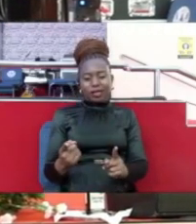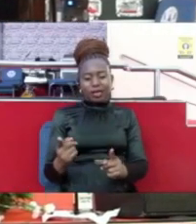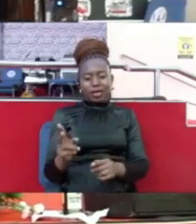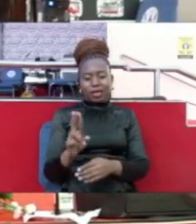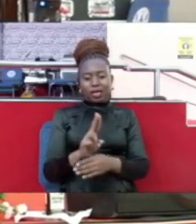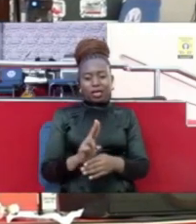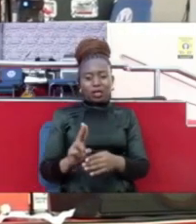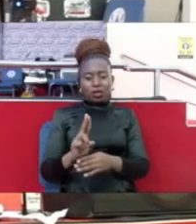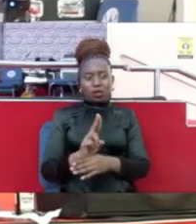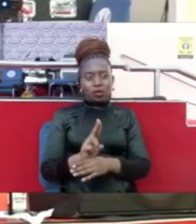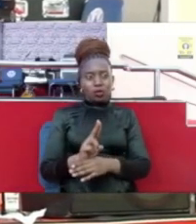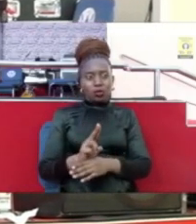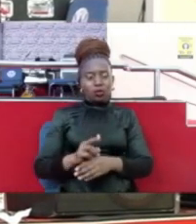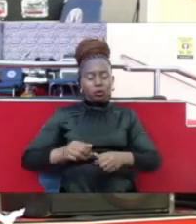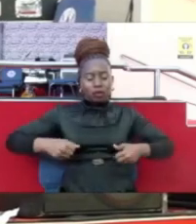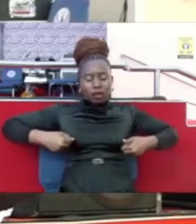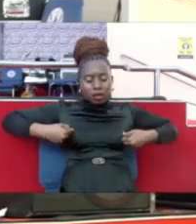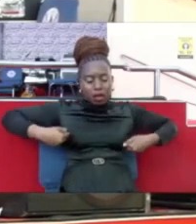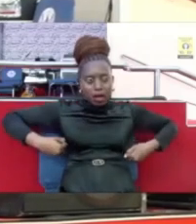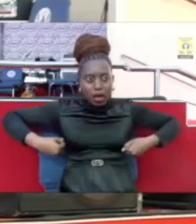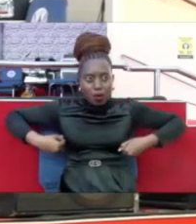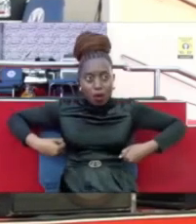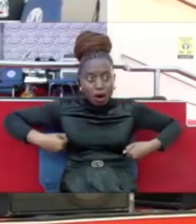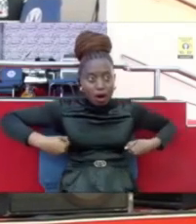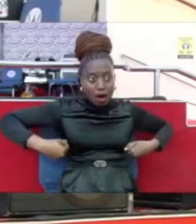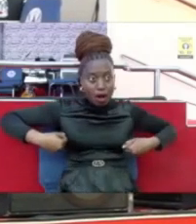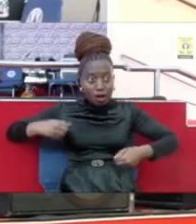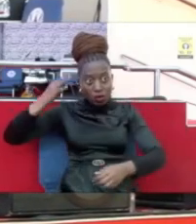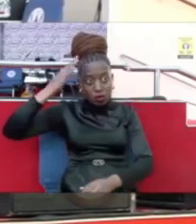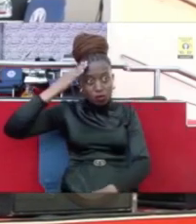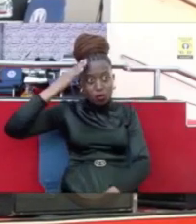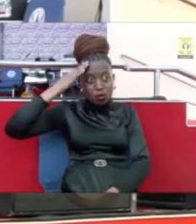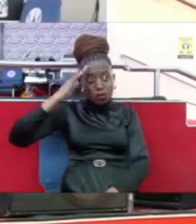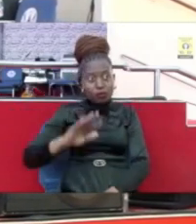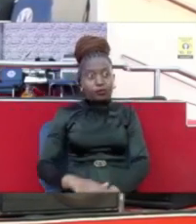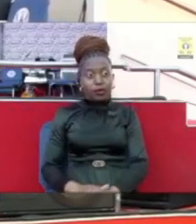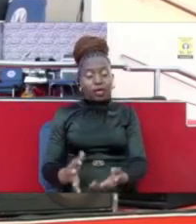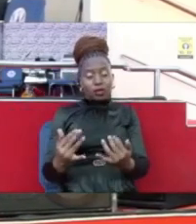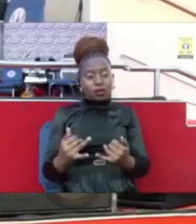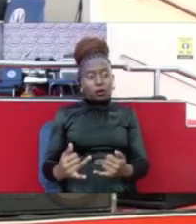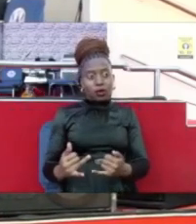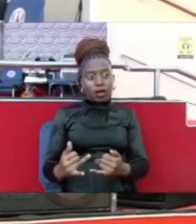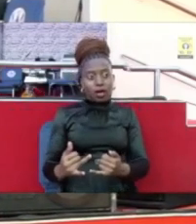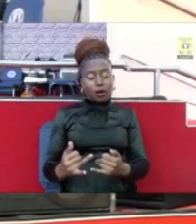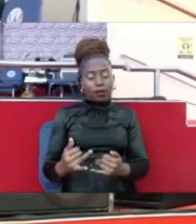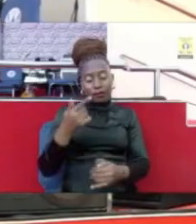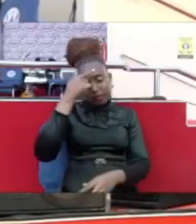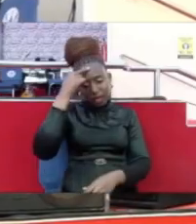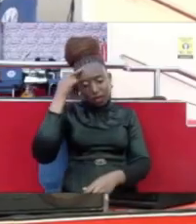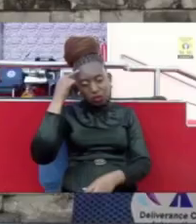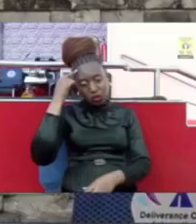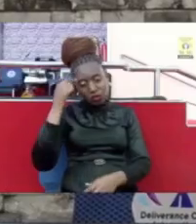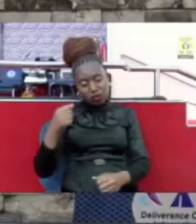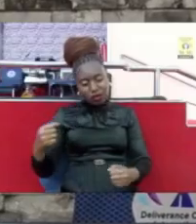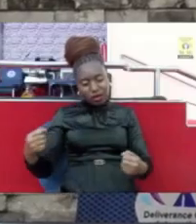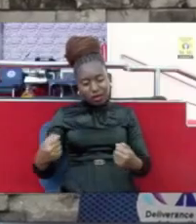anatembea akiwa anajisaidia kwa. She had been in a very bad car accident in 1962. Kwa sababu